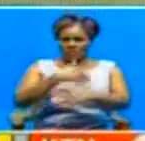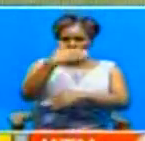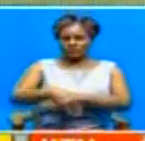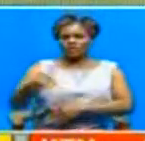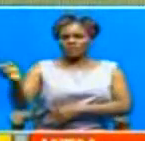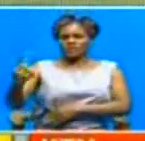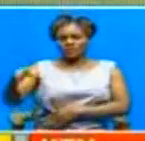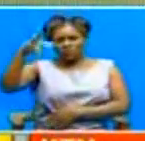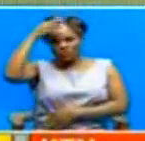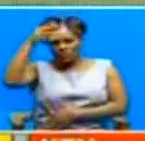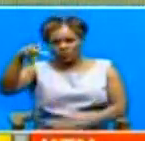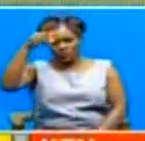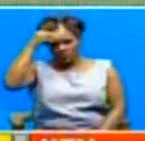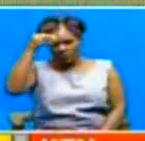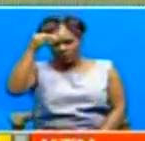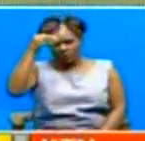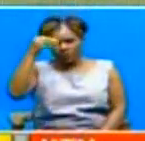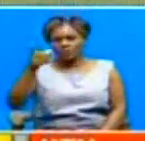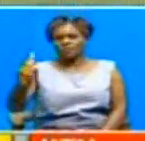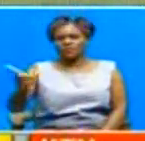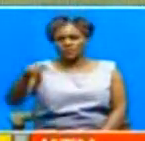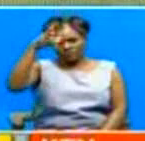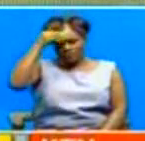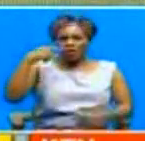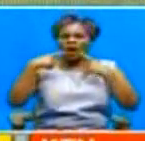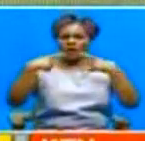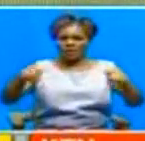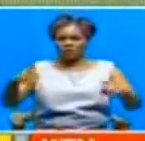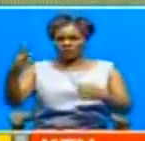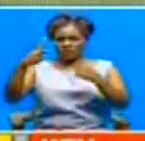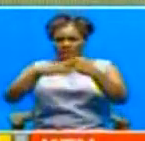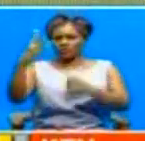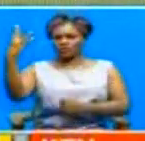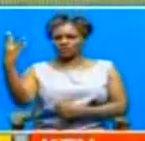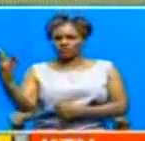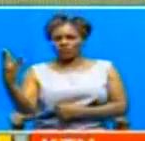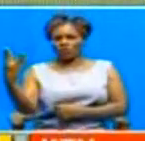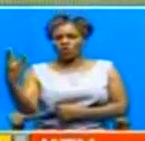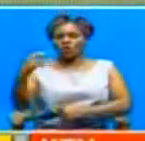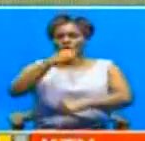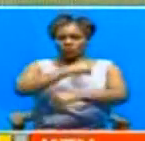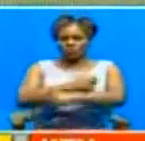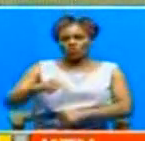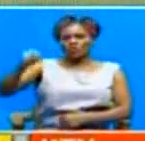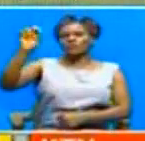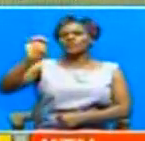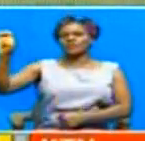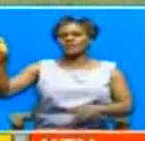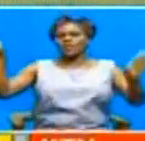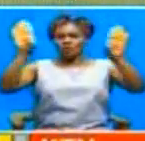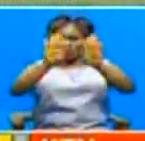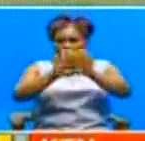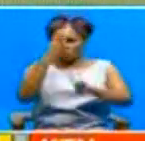elimu katika kaunti hiyo ama waziri wa elimu kutangaza shule 95 za mashariki ya Kenya kufungwa